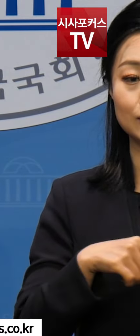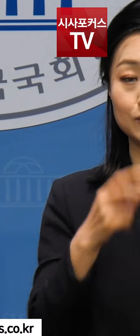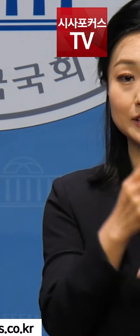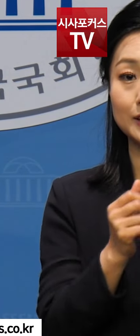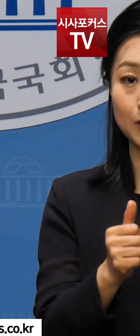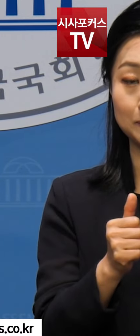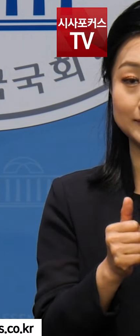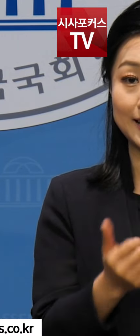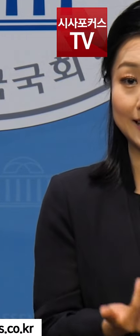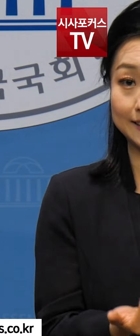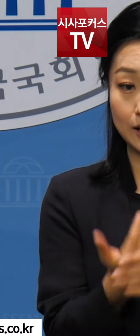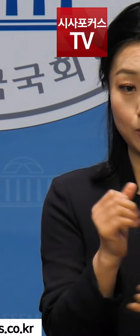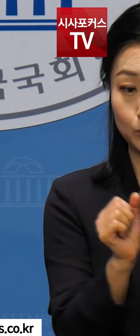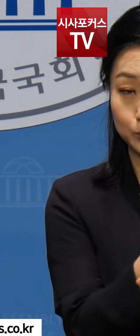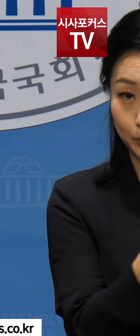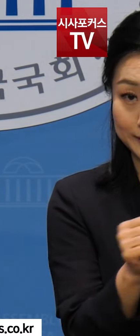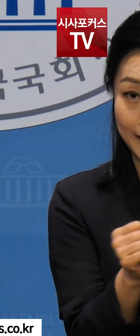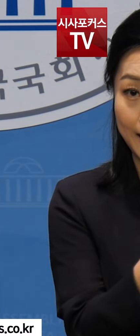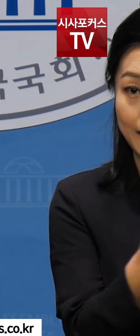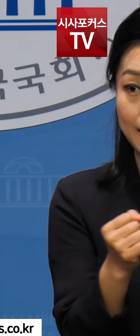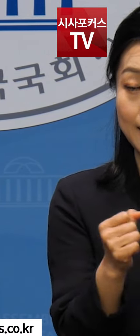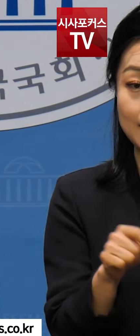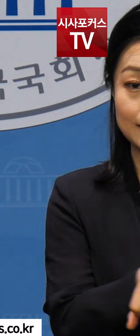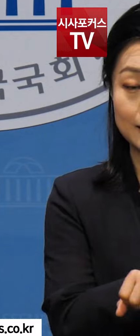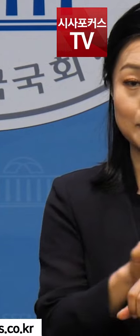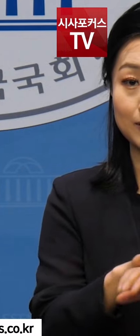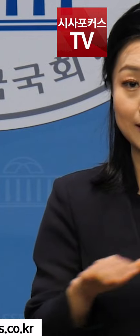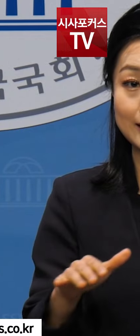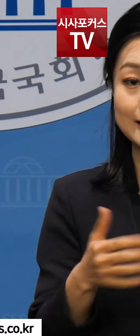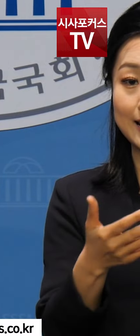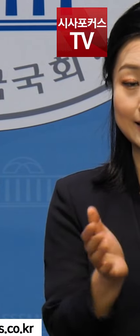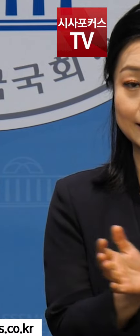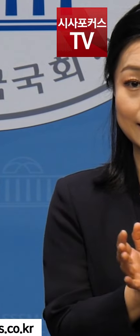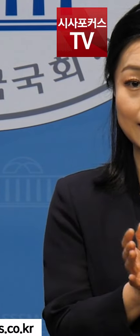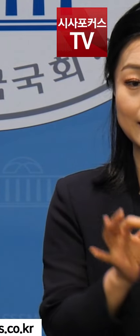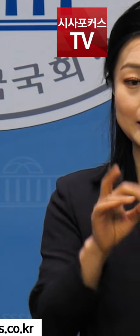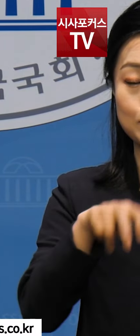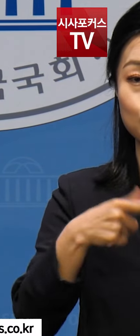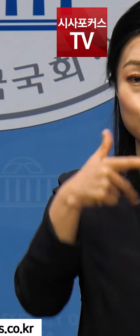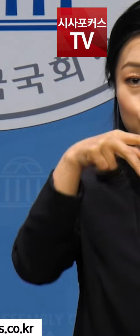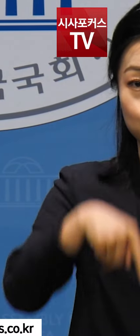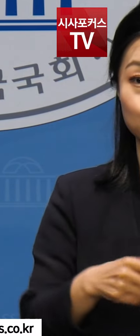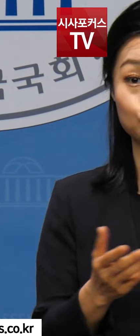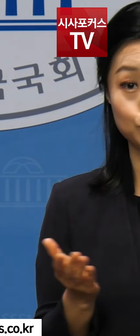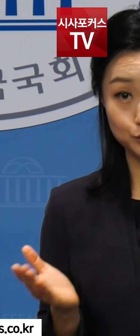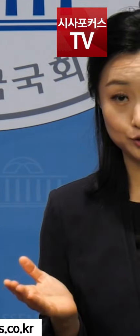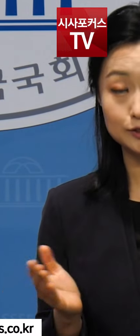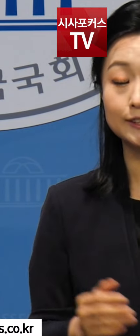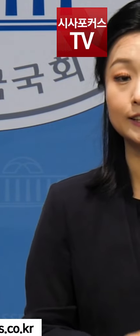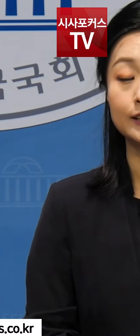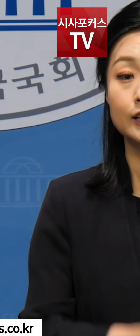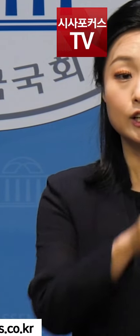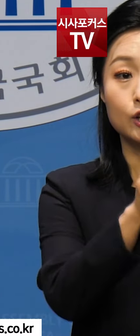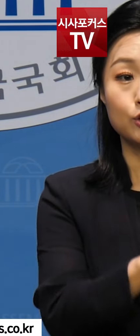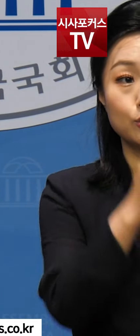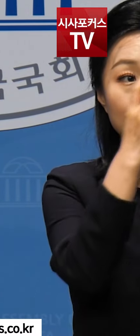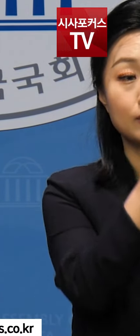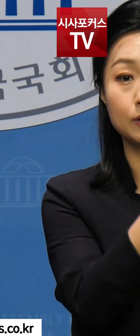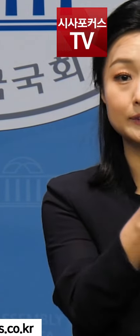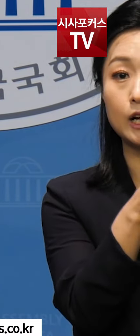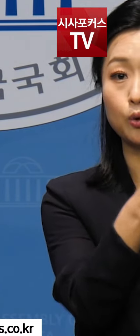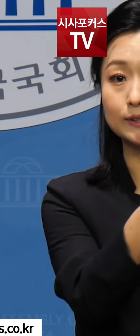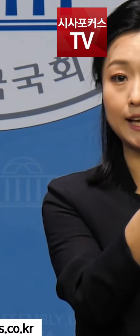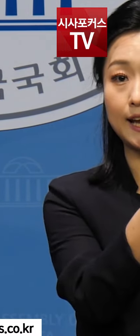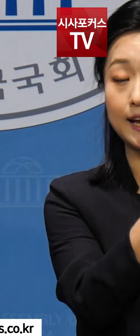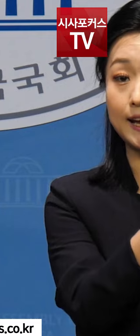정치검찰 사건 조작 그 특별대책단 민주당의 김문수 의원입니다. 윤석열 검찰